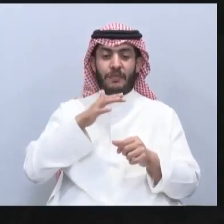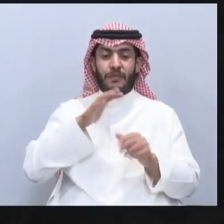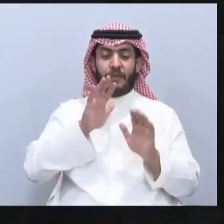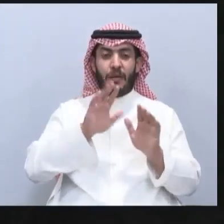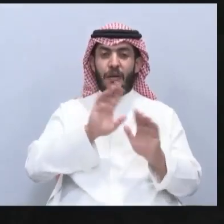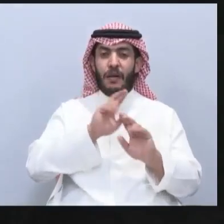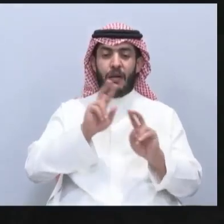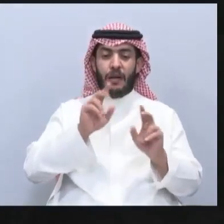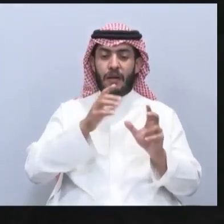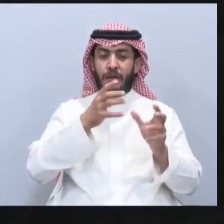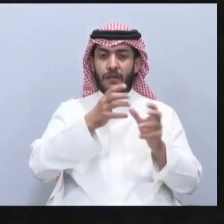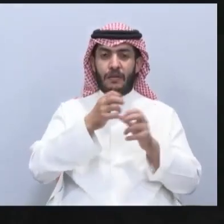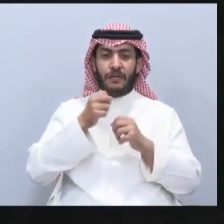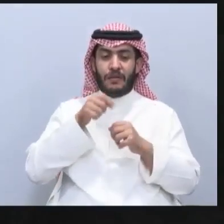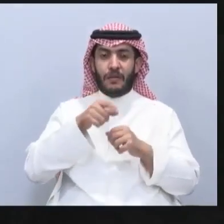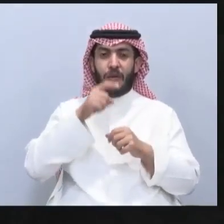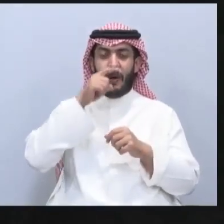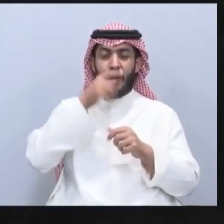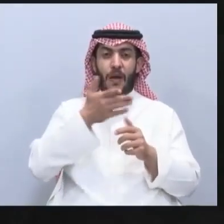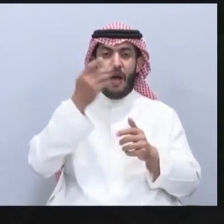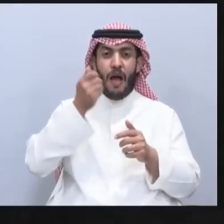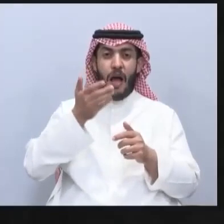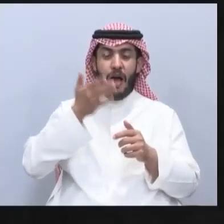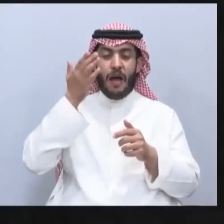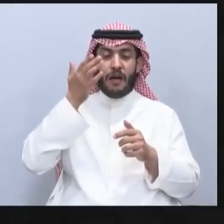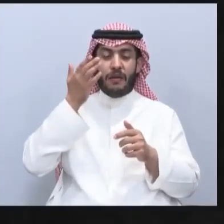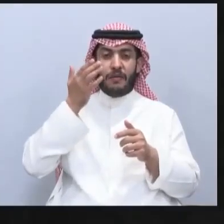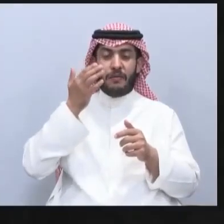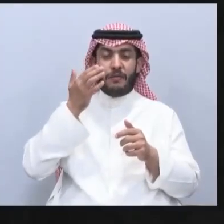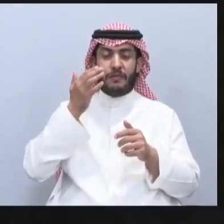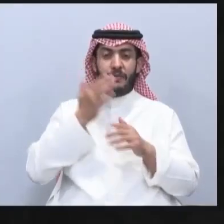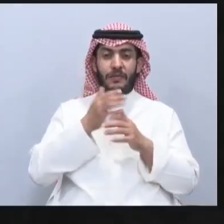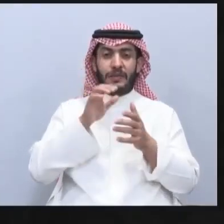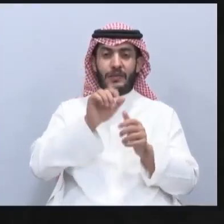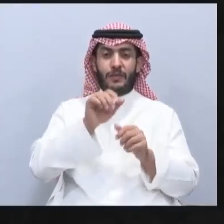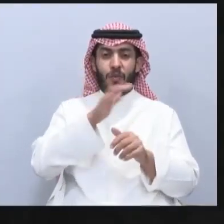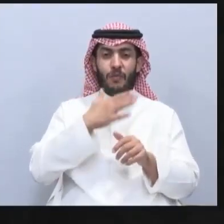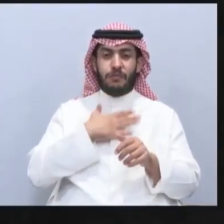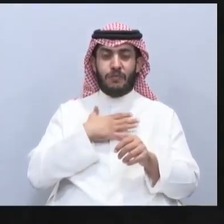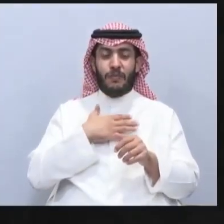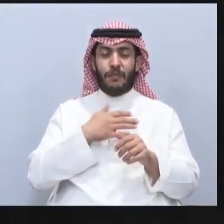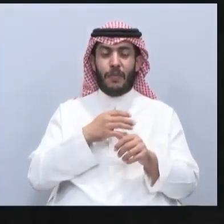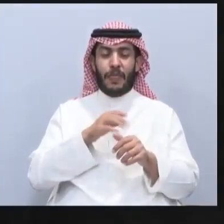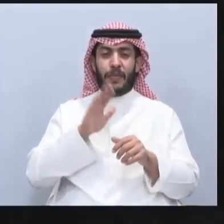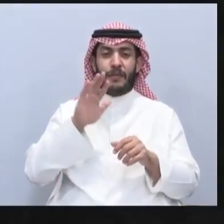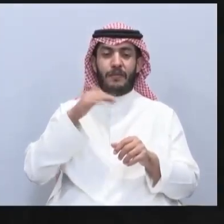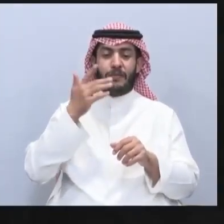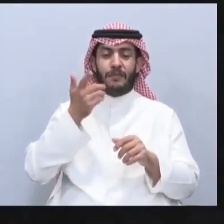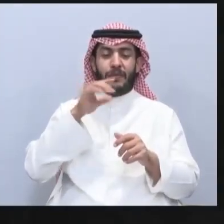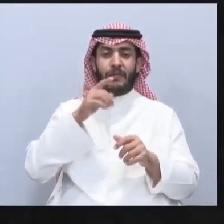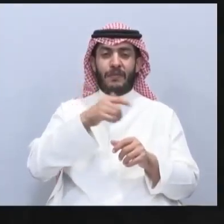يرفق بهم لا لا يؤخذ هذا الشيء الثمين جدا من صاحبه فبالتالي